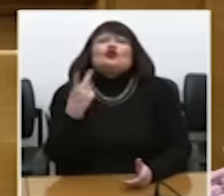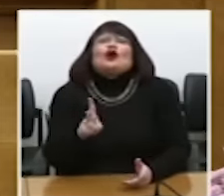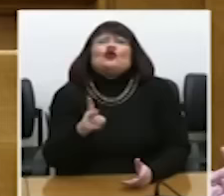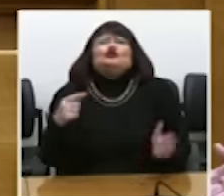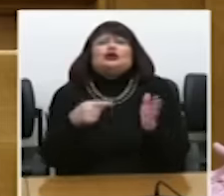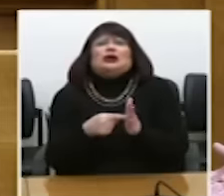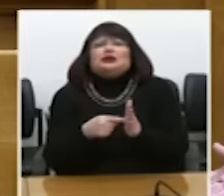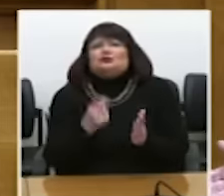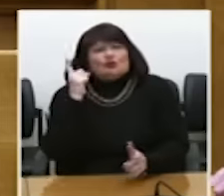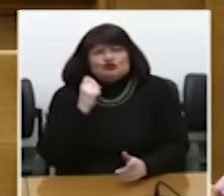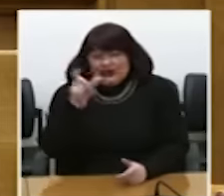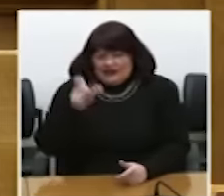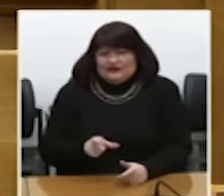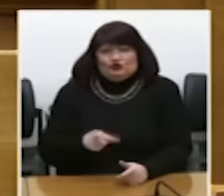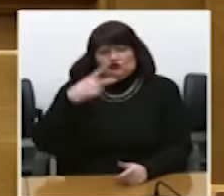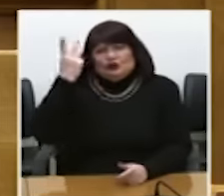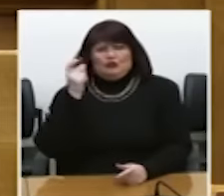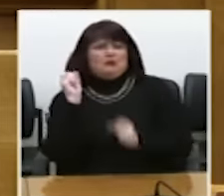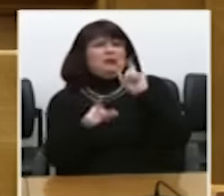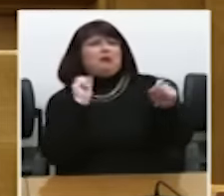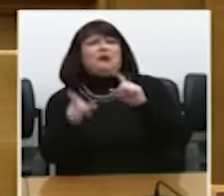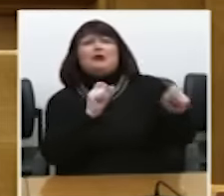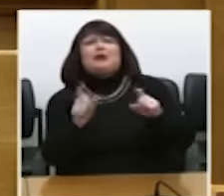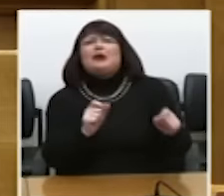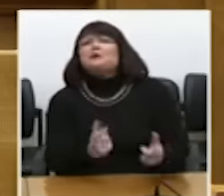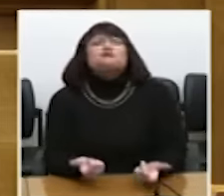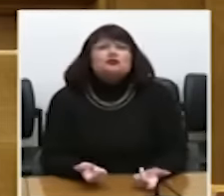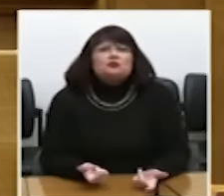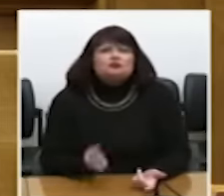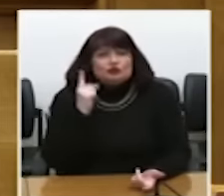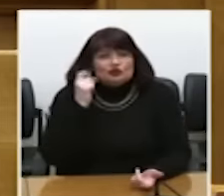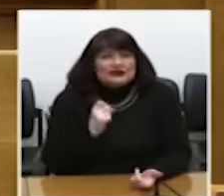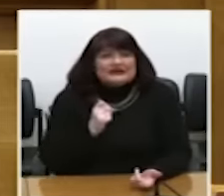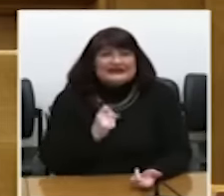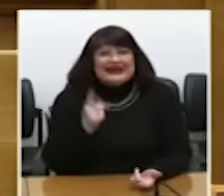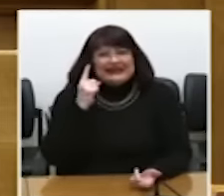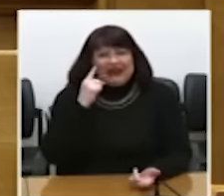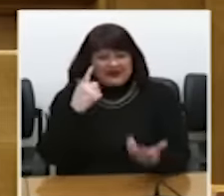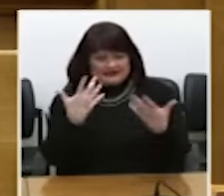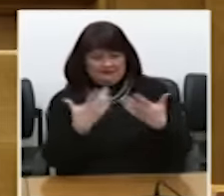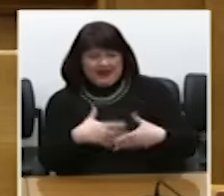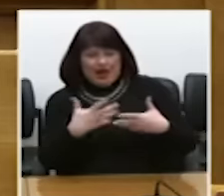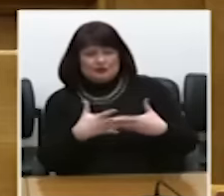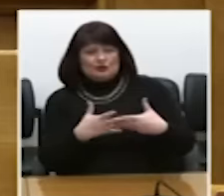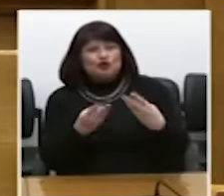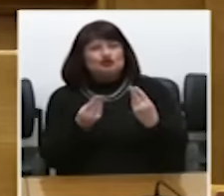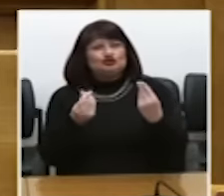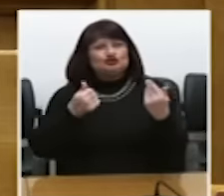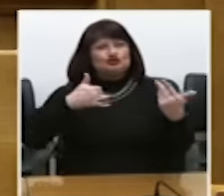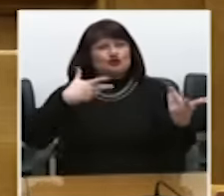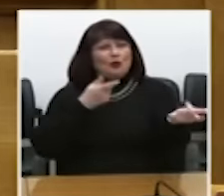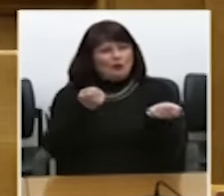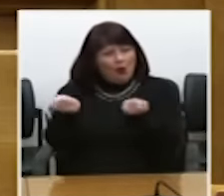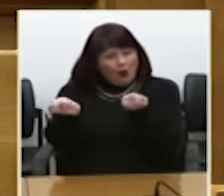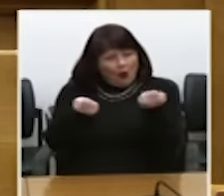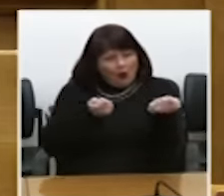1000. Σας λέω εγώ, γιατί όχι? Καταλαβαίνετε τι μηχανισμούς χειραγώγησης νομοθετείτε? Και